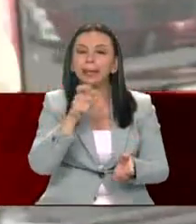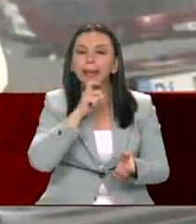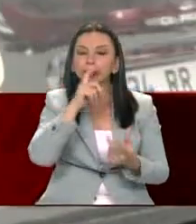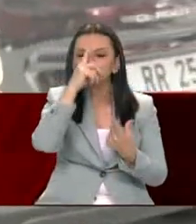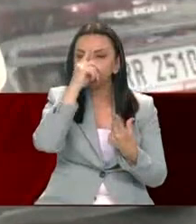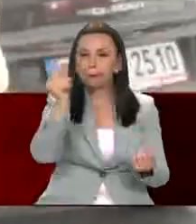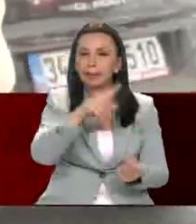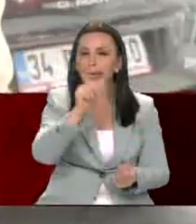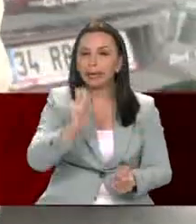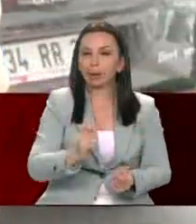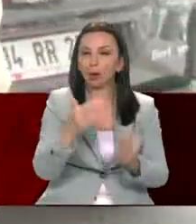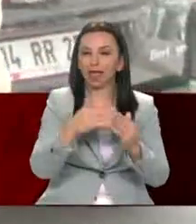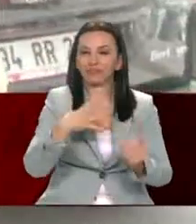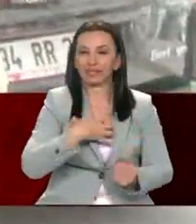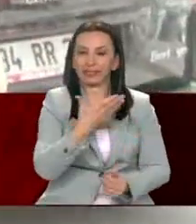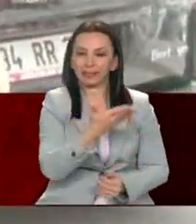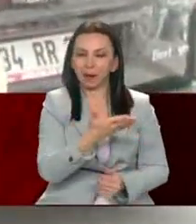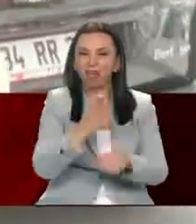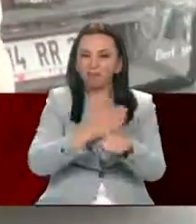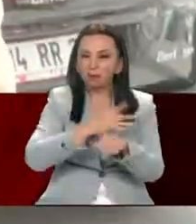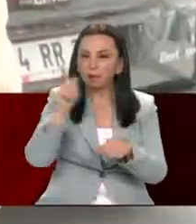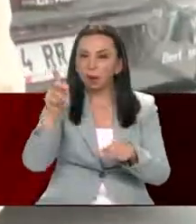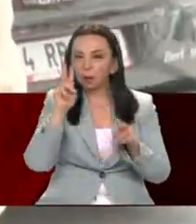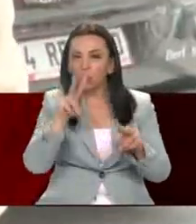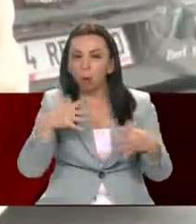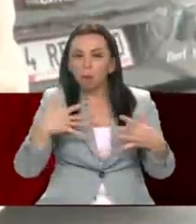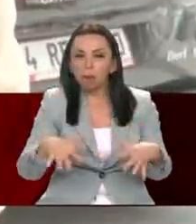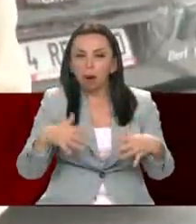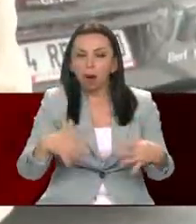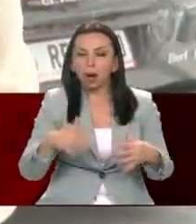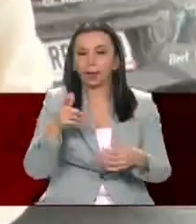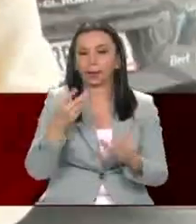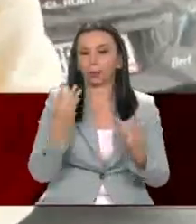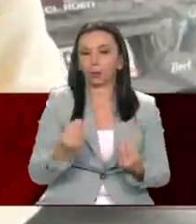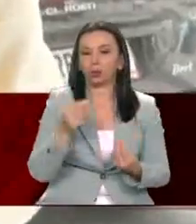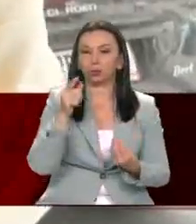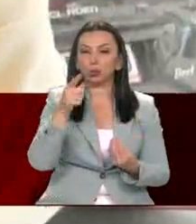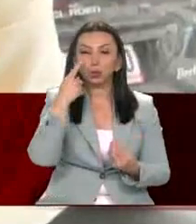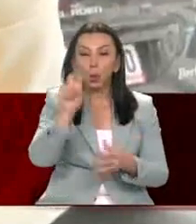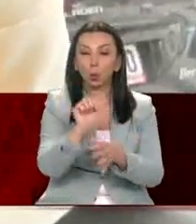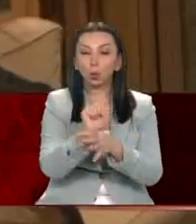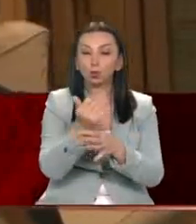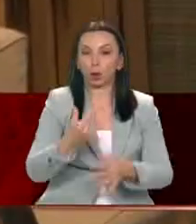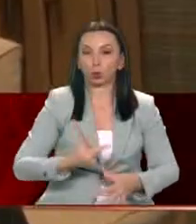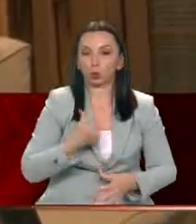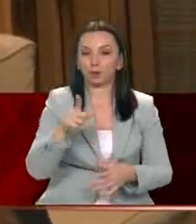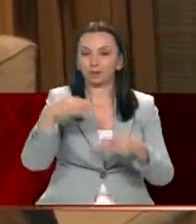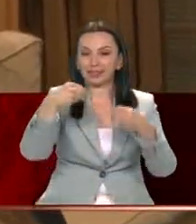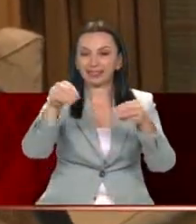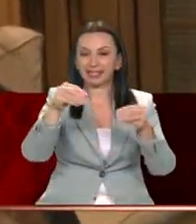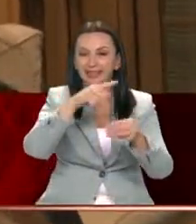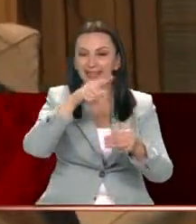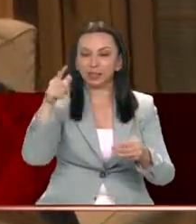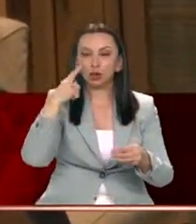oluyor. Tüketiciyi de paniğe, telaşa sürüklüyor. İşte tam da bu noktada uzmanlar uyarıyor. Satıcılar